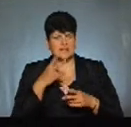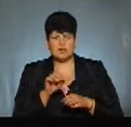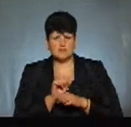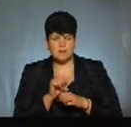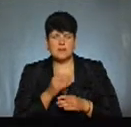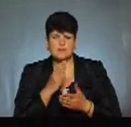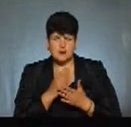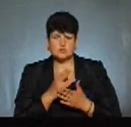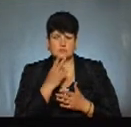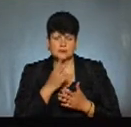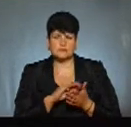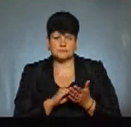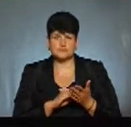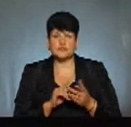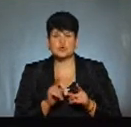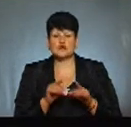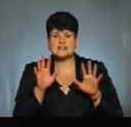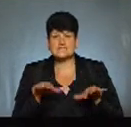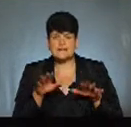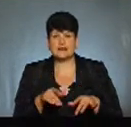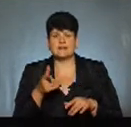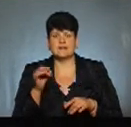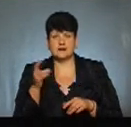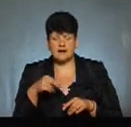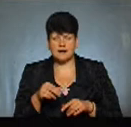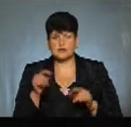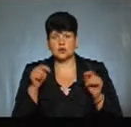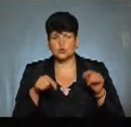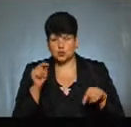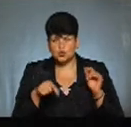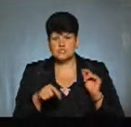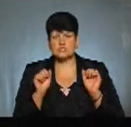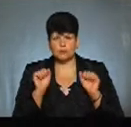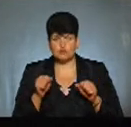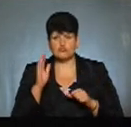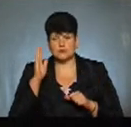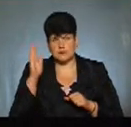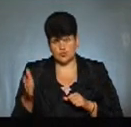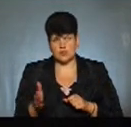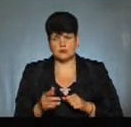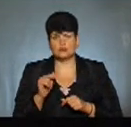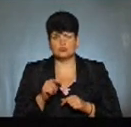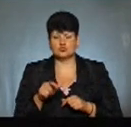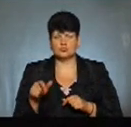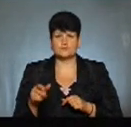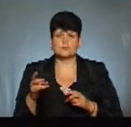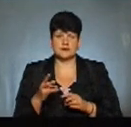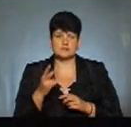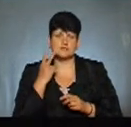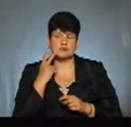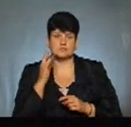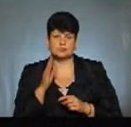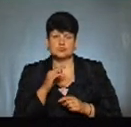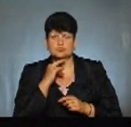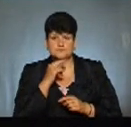погоди, в яких йдеться про те, що і зливи, і гради, і дощі, ймовірні, і в подальшому. Тому мешканцям завжди рекомендуємо бути